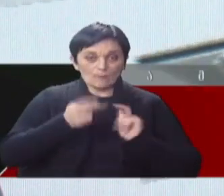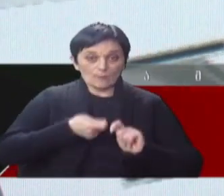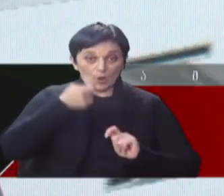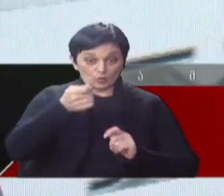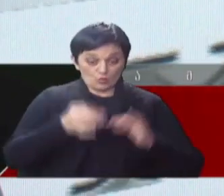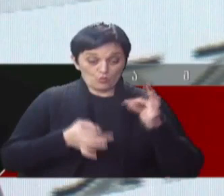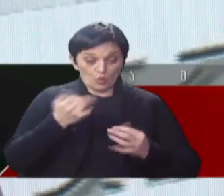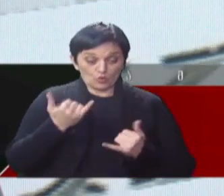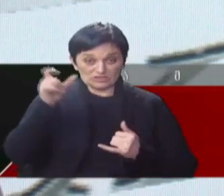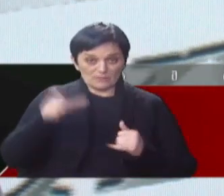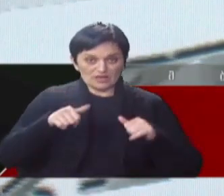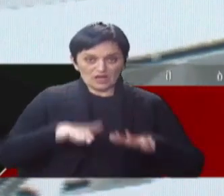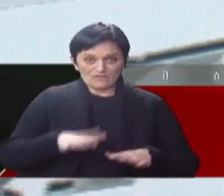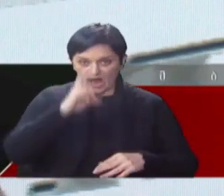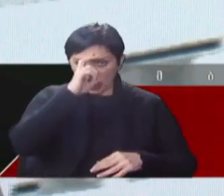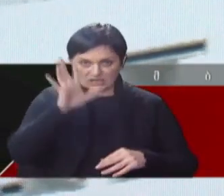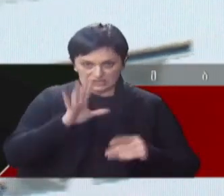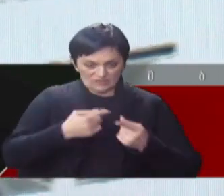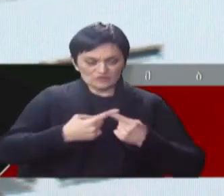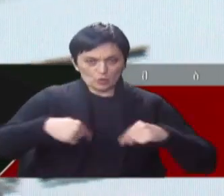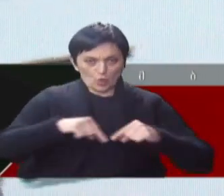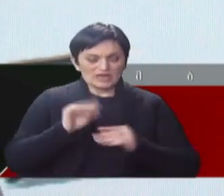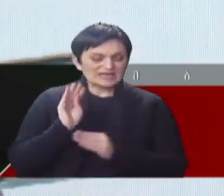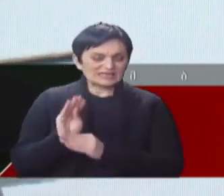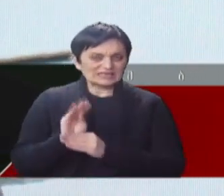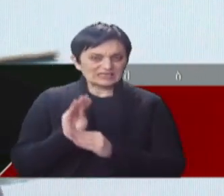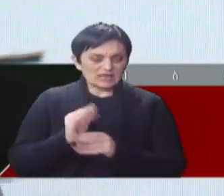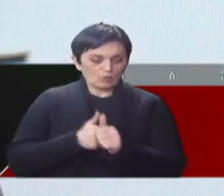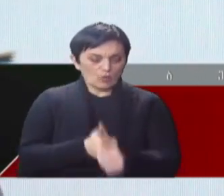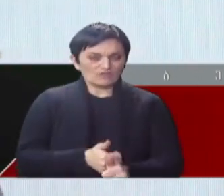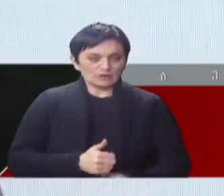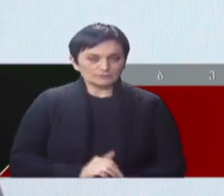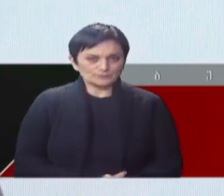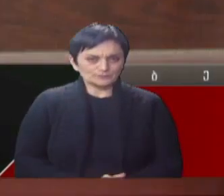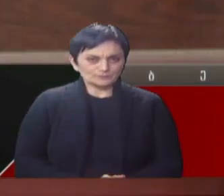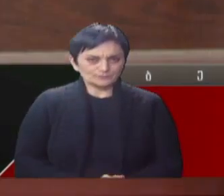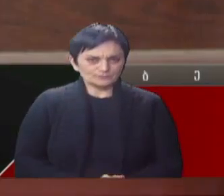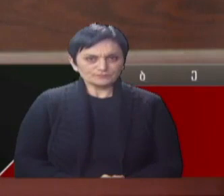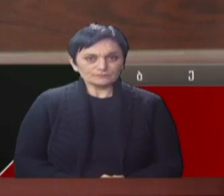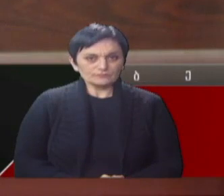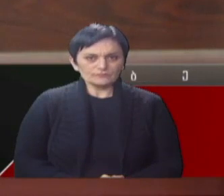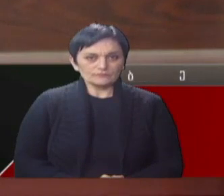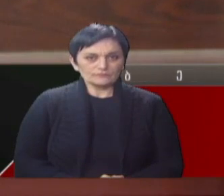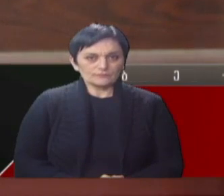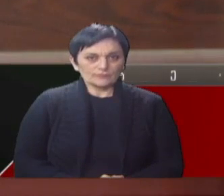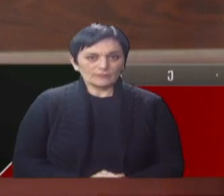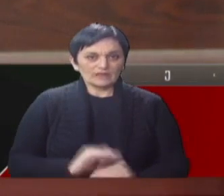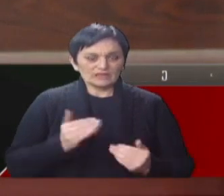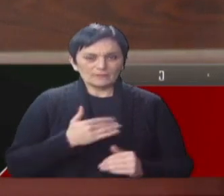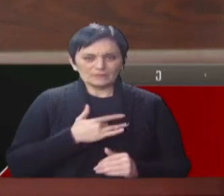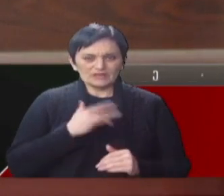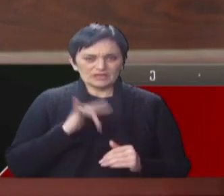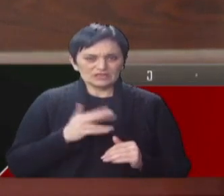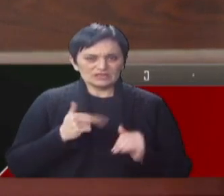Mosamartlis dghevandel gadaqvetelebas arasamtorobo organizatsiebis kritikats moxva. Konkrets mesazhi nashnatkos naklevat katsri sashvelobi